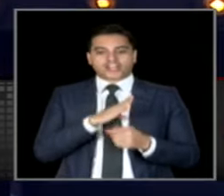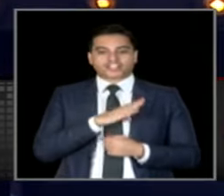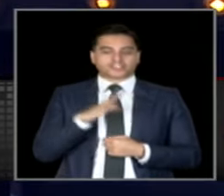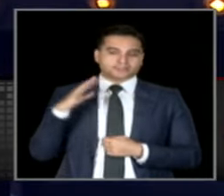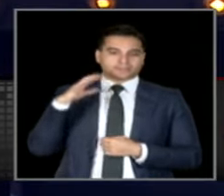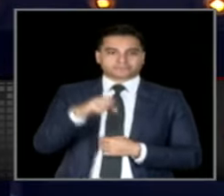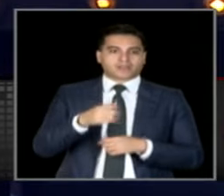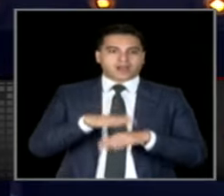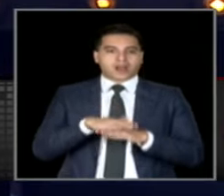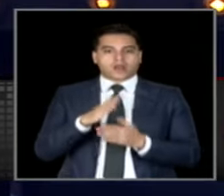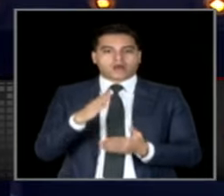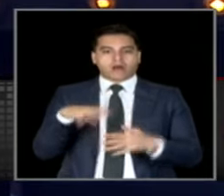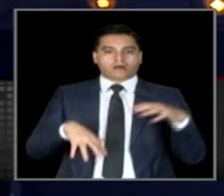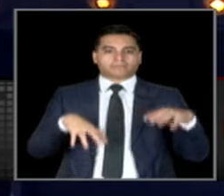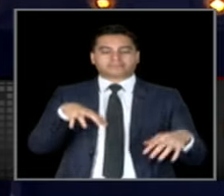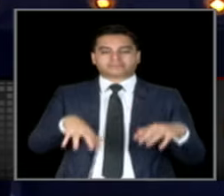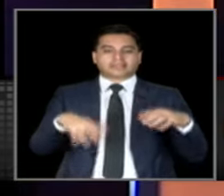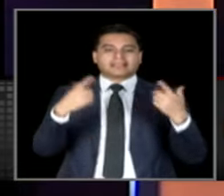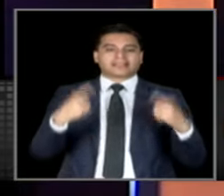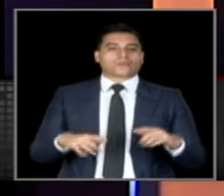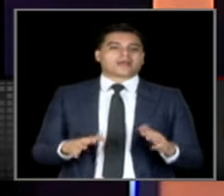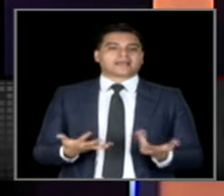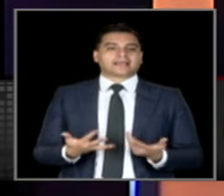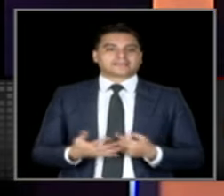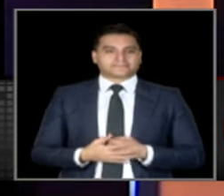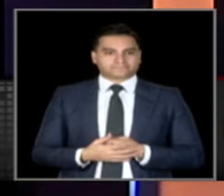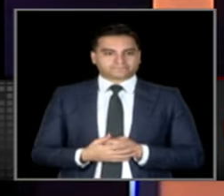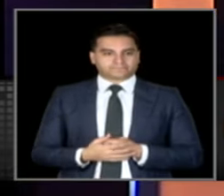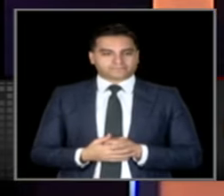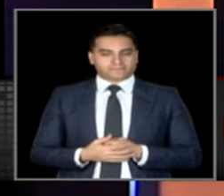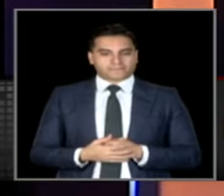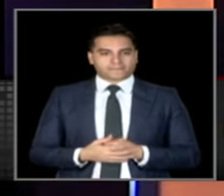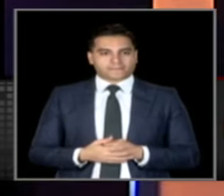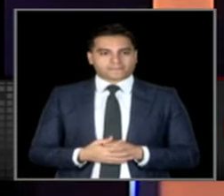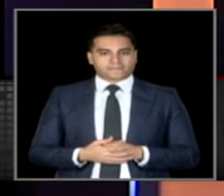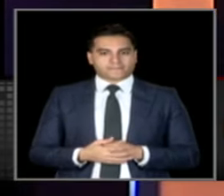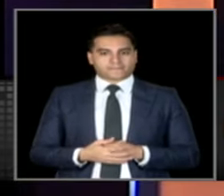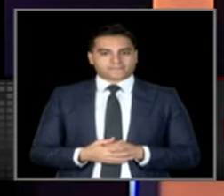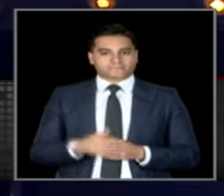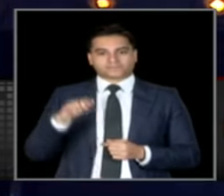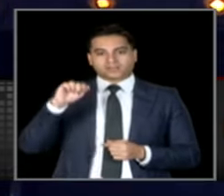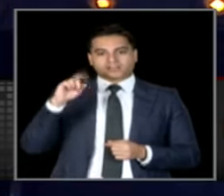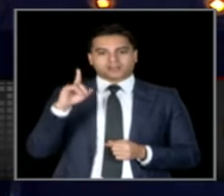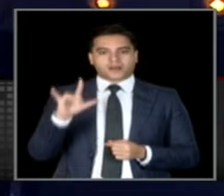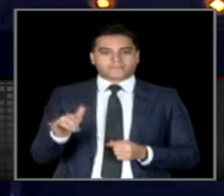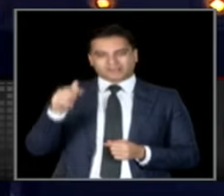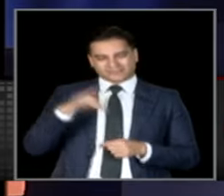المغولي على أجزاء كبيرة من الدولة. محمد ربيع، إجابتك؟ صربيا؟